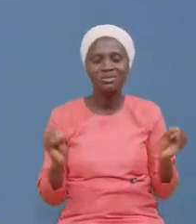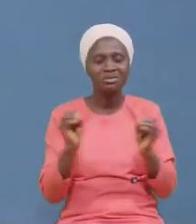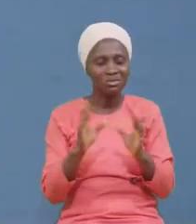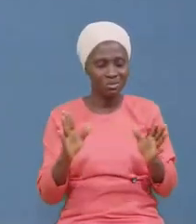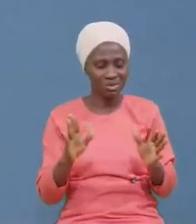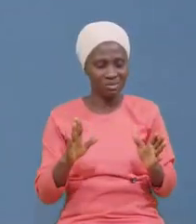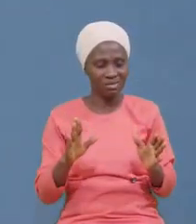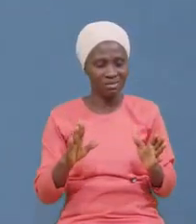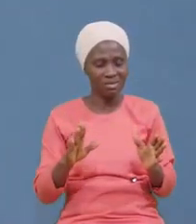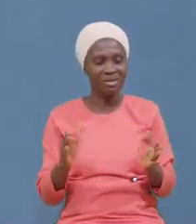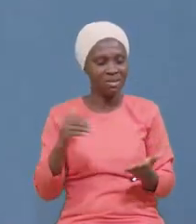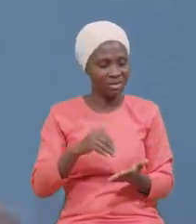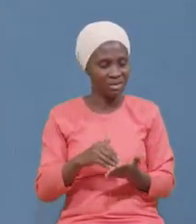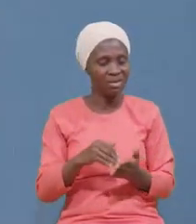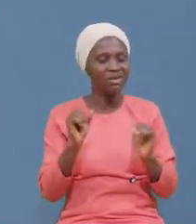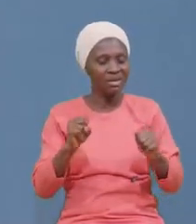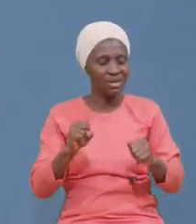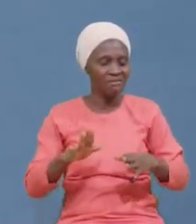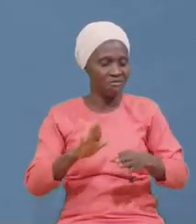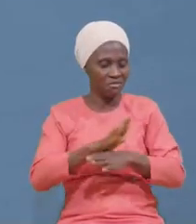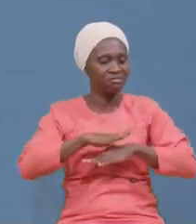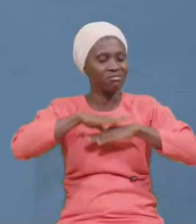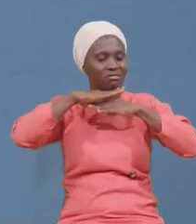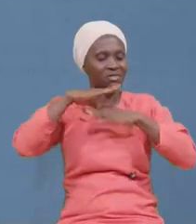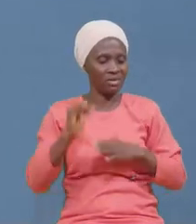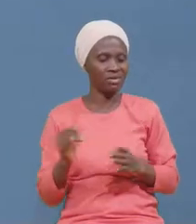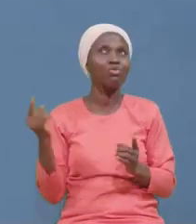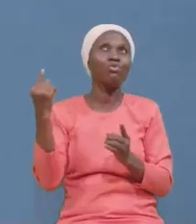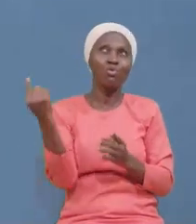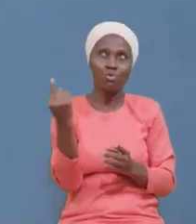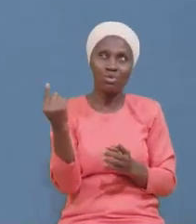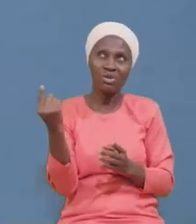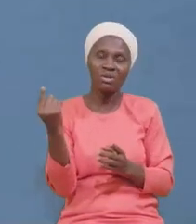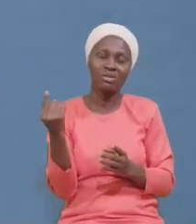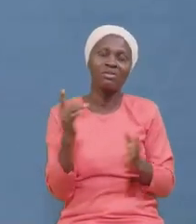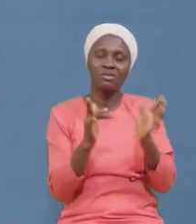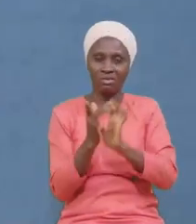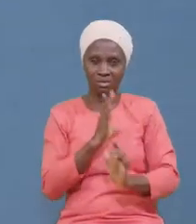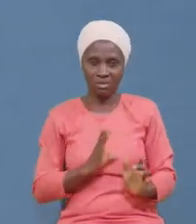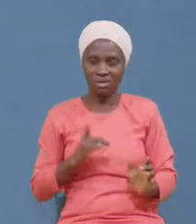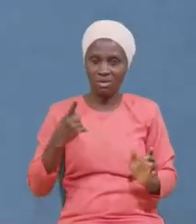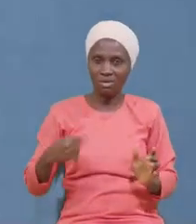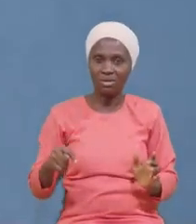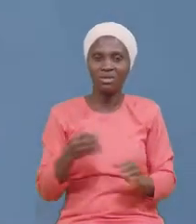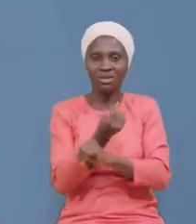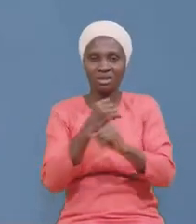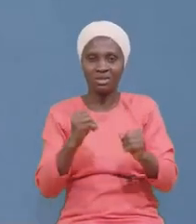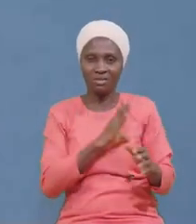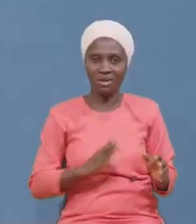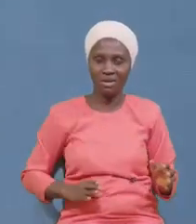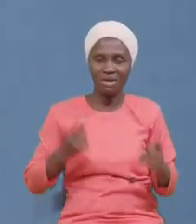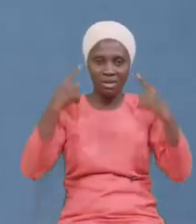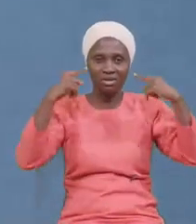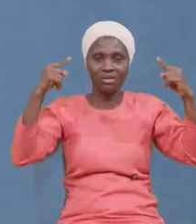can feel satisfactorily except Jesus, the exceeding Christ, the Savior comes